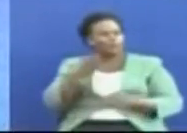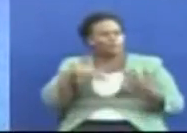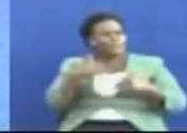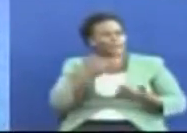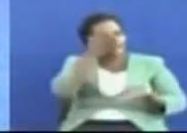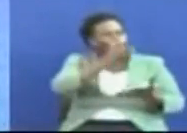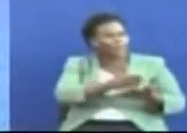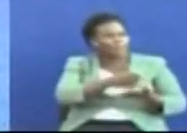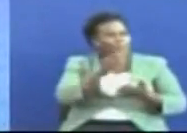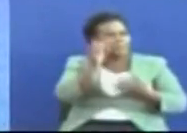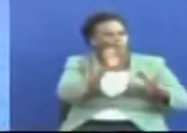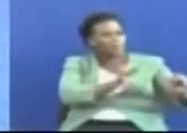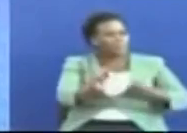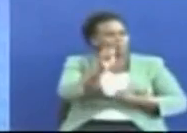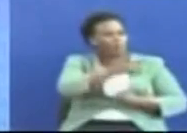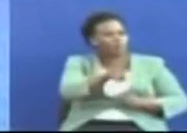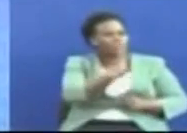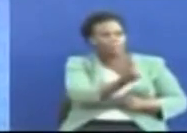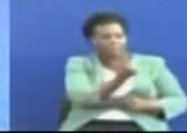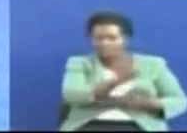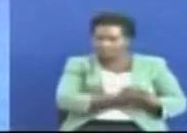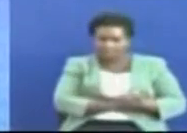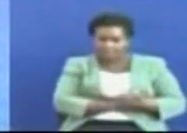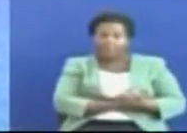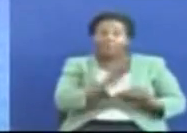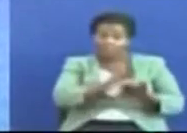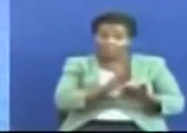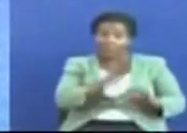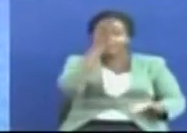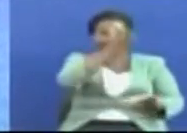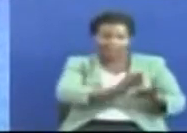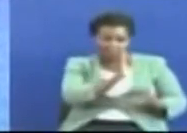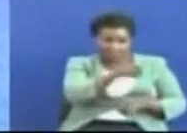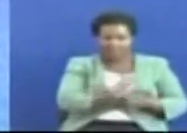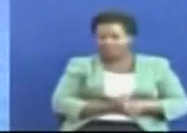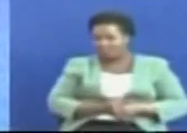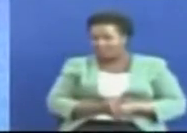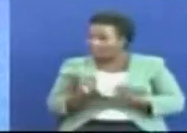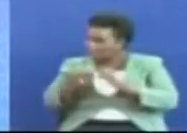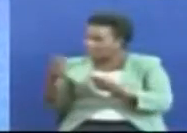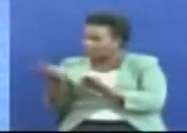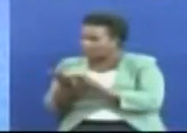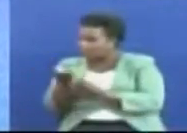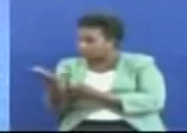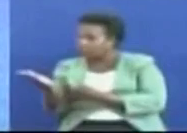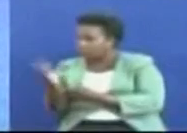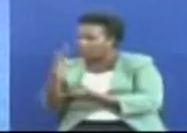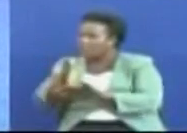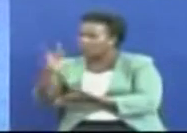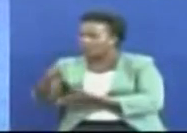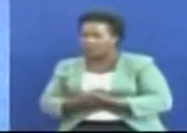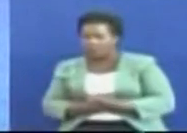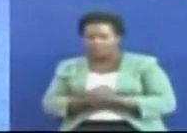wota makosa ni kweli wano lakini ziko haki pia za wota makosa kwa Jambo linit